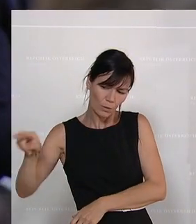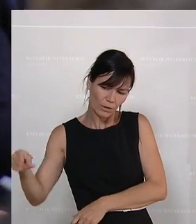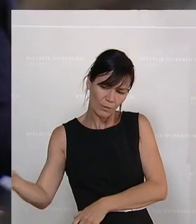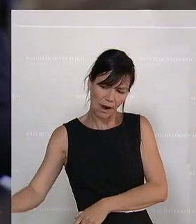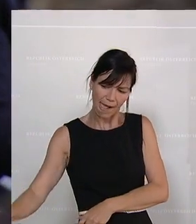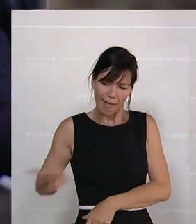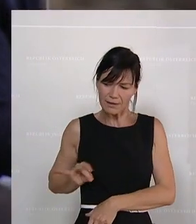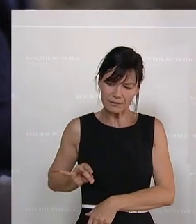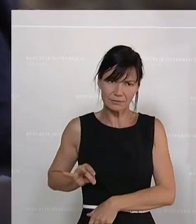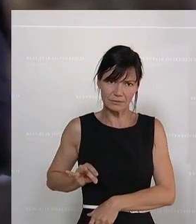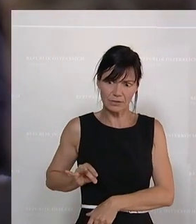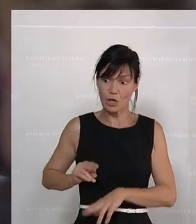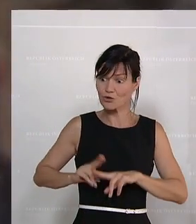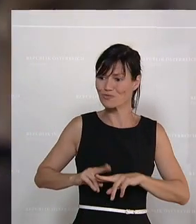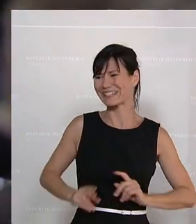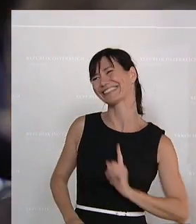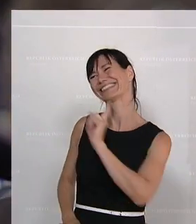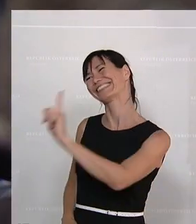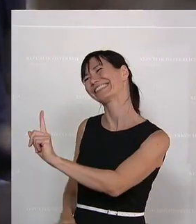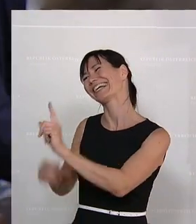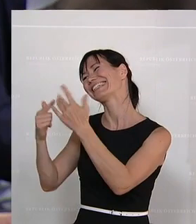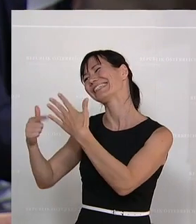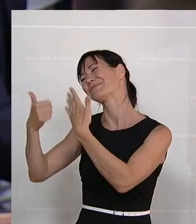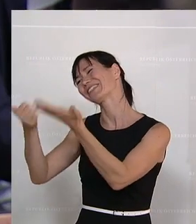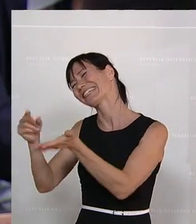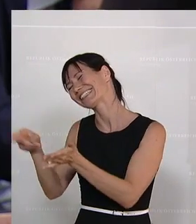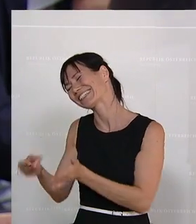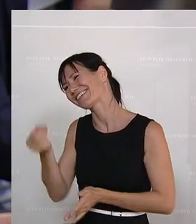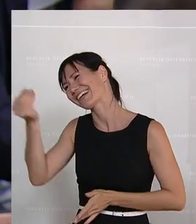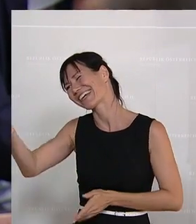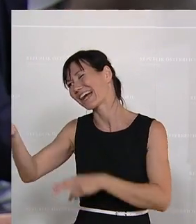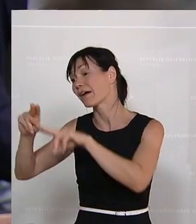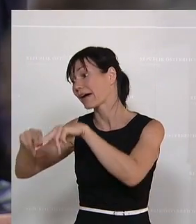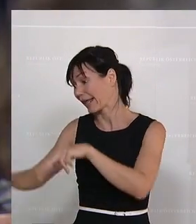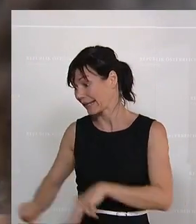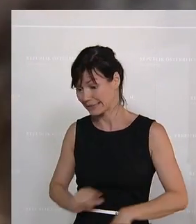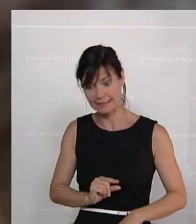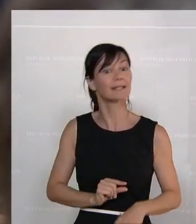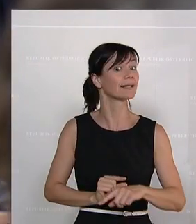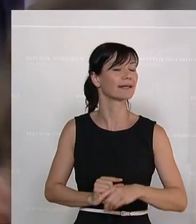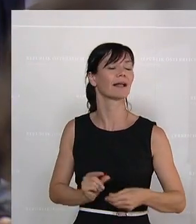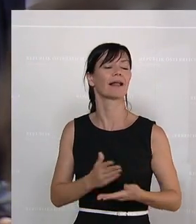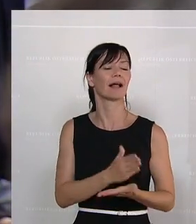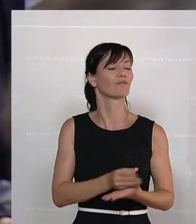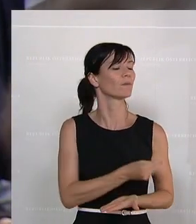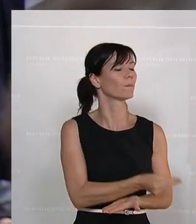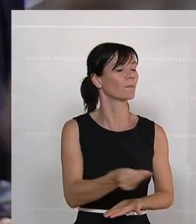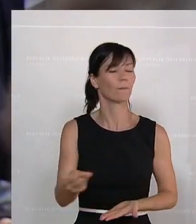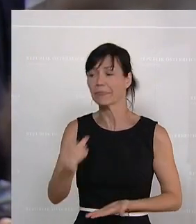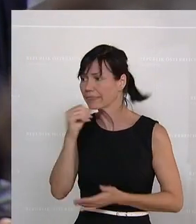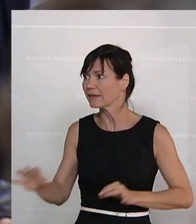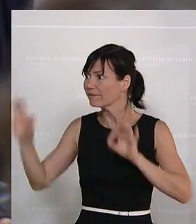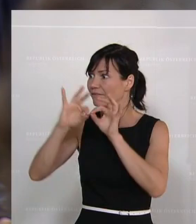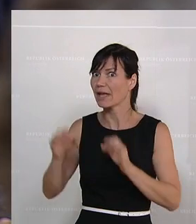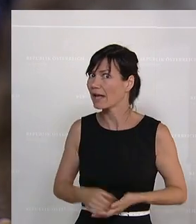zurückkommen und sagt hier haben sie 67 und das restliche geld verteilt auf alle anderen hier auf der regierungsbank dann fänden sie das auch nicht gerecht weil sie